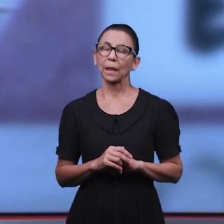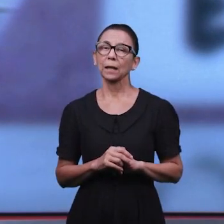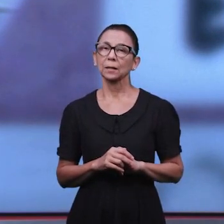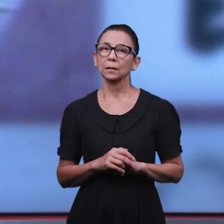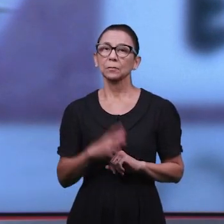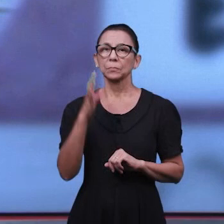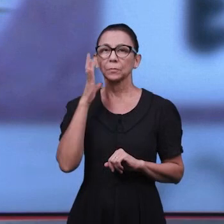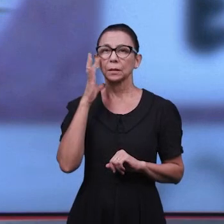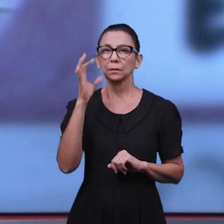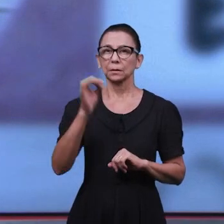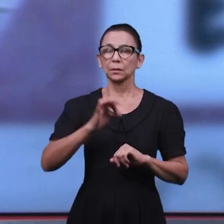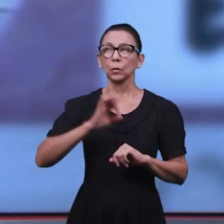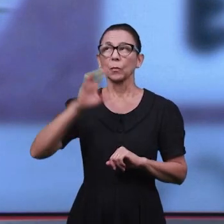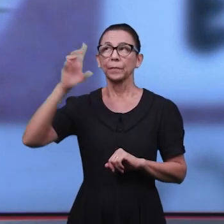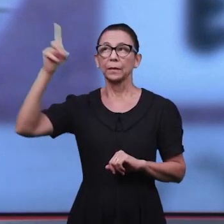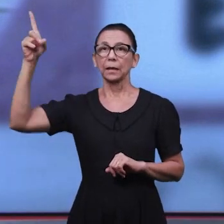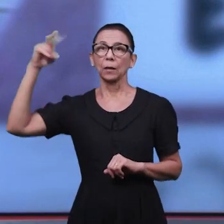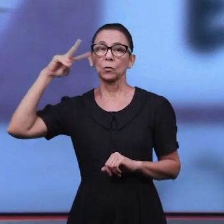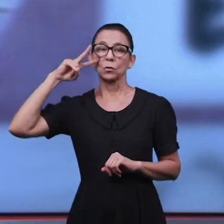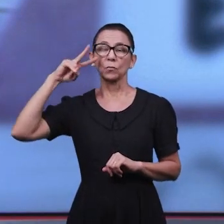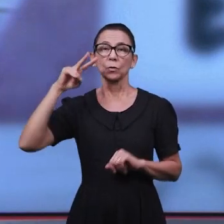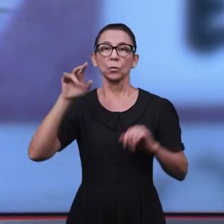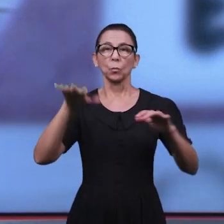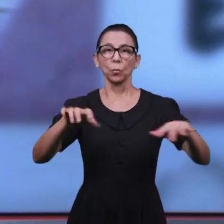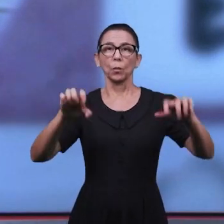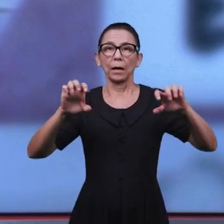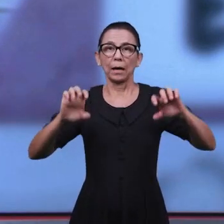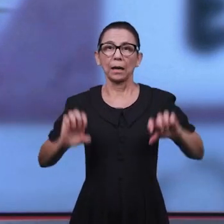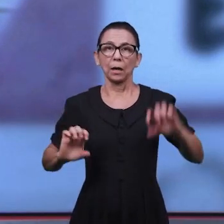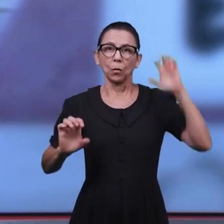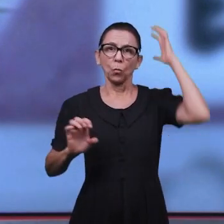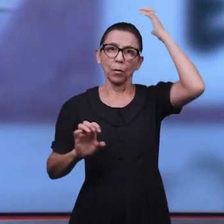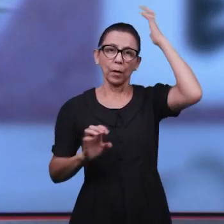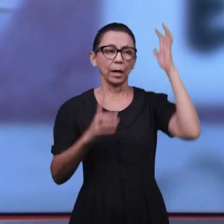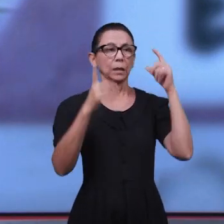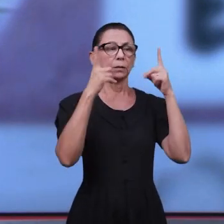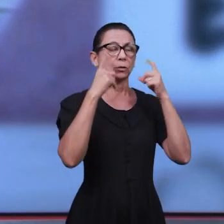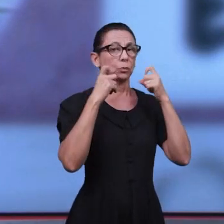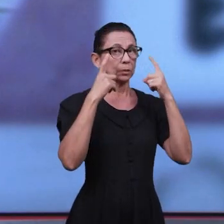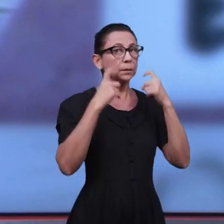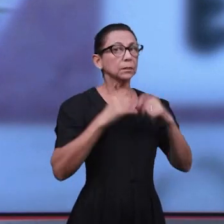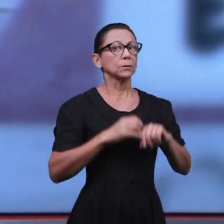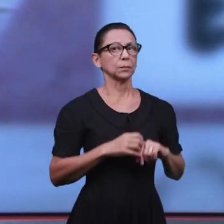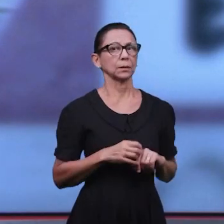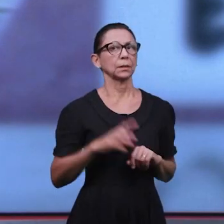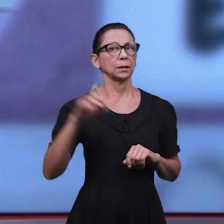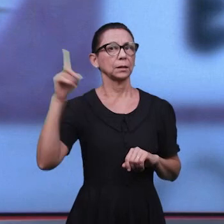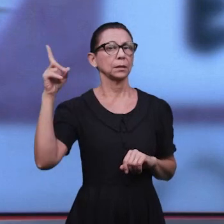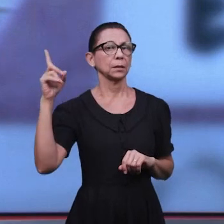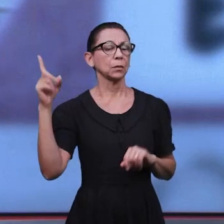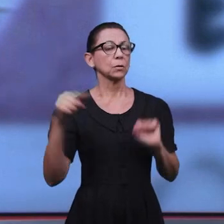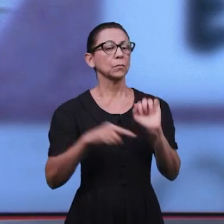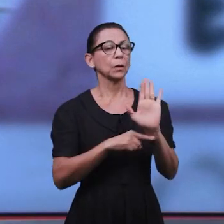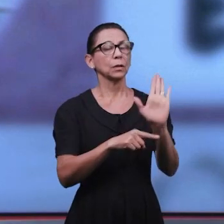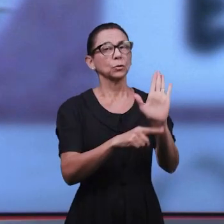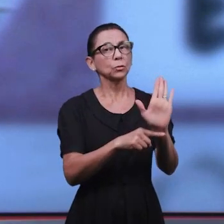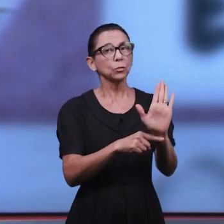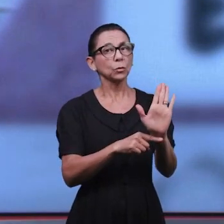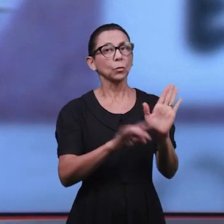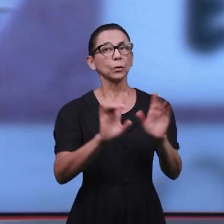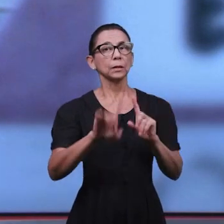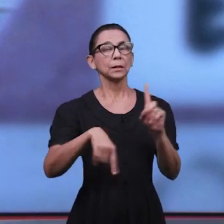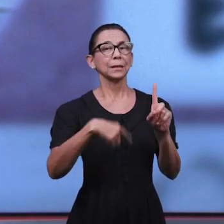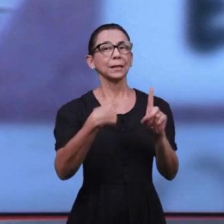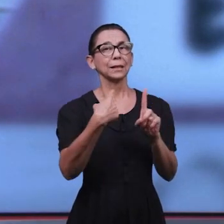a arrêté l'éternité pour entrer d'Ézéchias, le Seigneur, il a reçu la prière d'Ézéchias